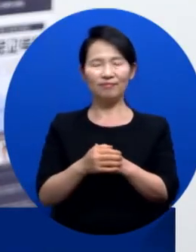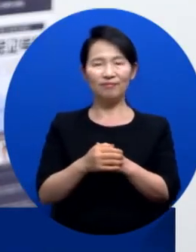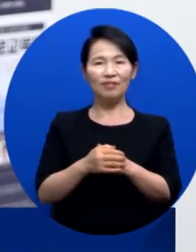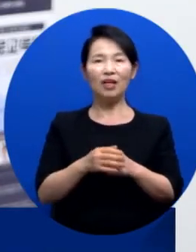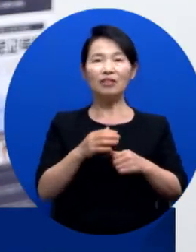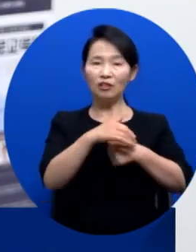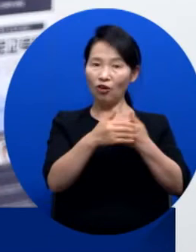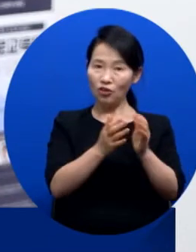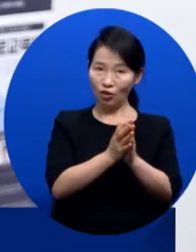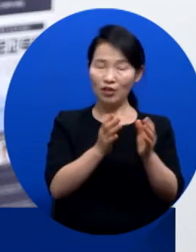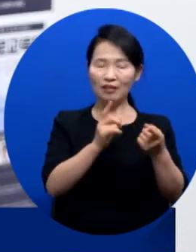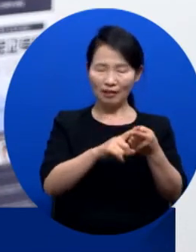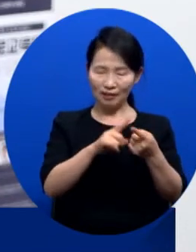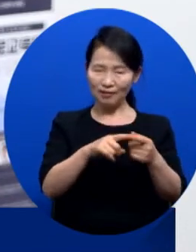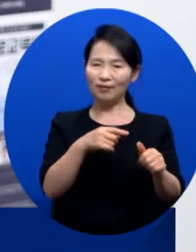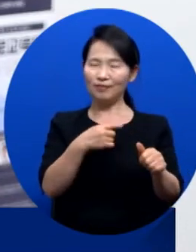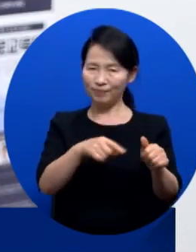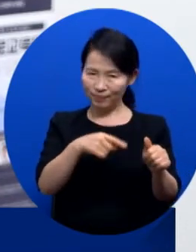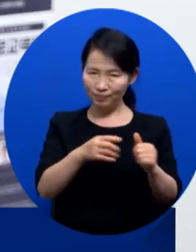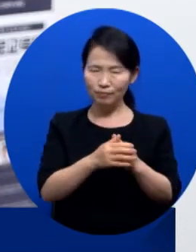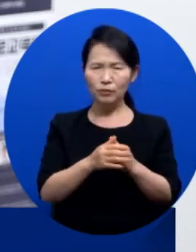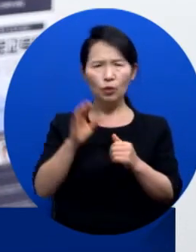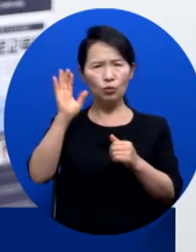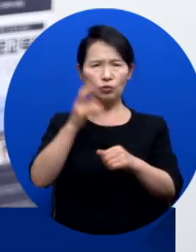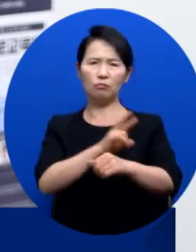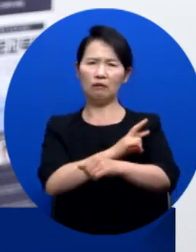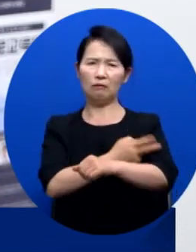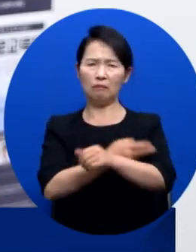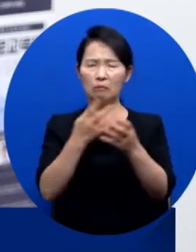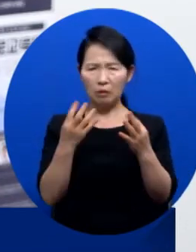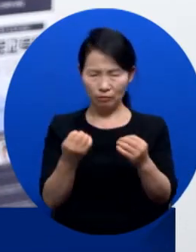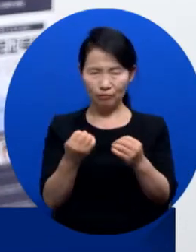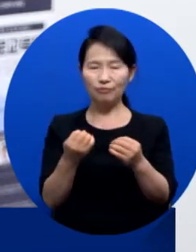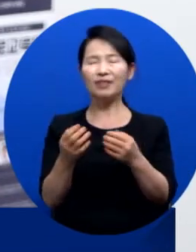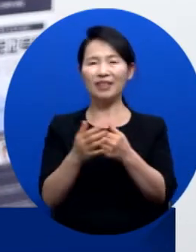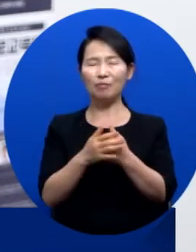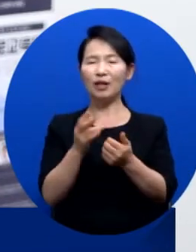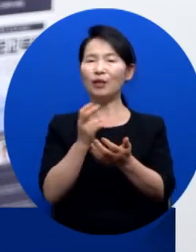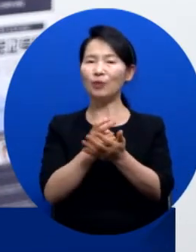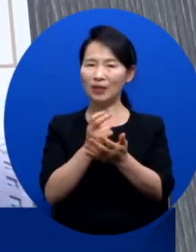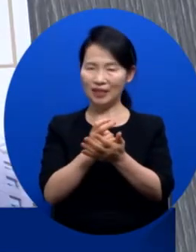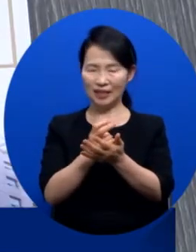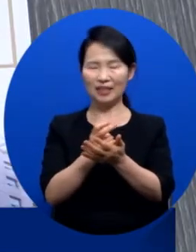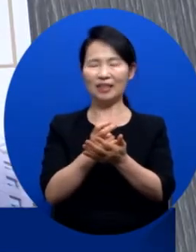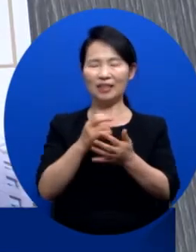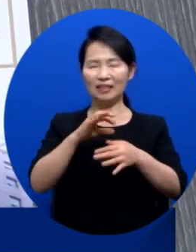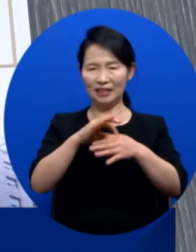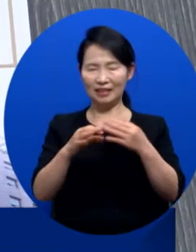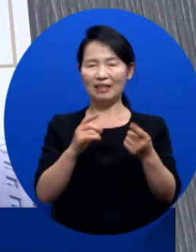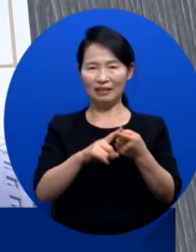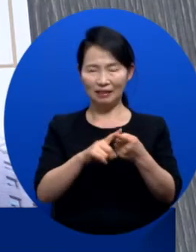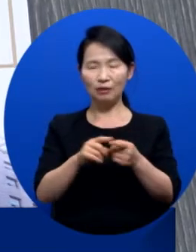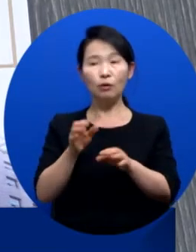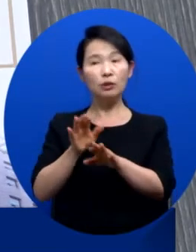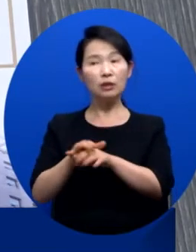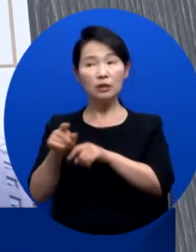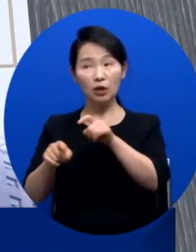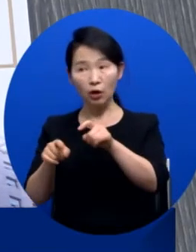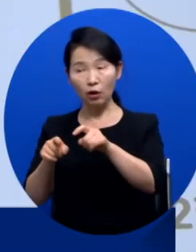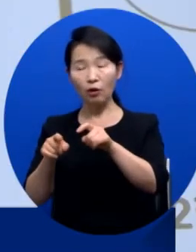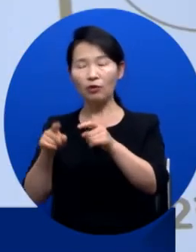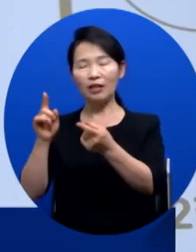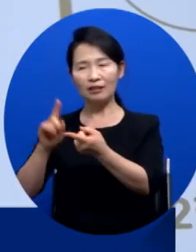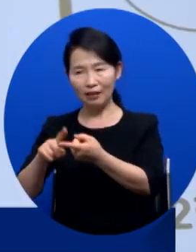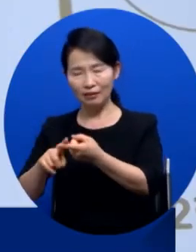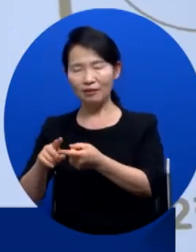요즘 이제 뭐 워낙 이제 이단들도 많고 그런데 이제 교리에 대해서도 잘 아셔야 되고 실천적인 부분 그래서